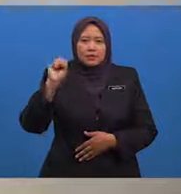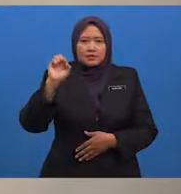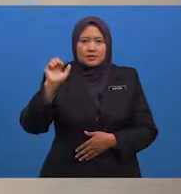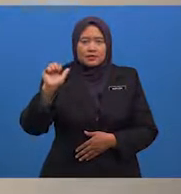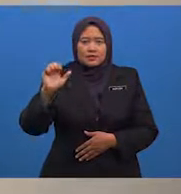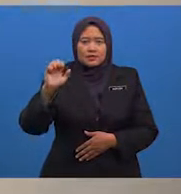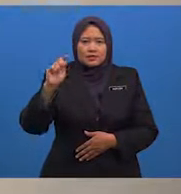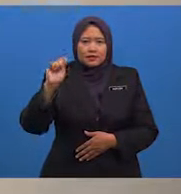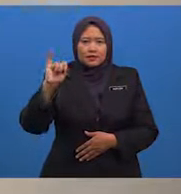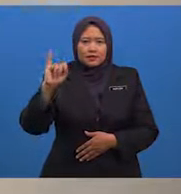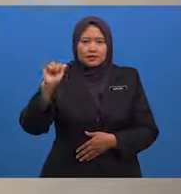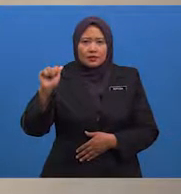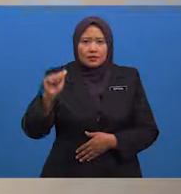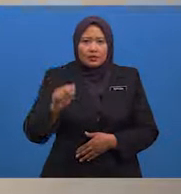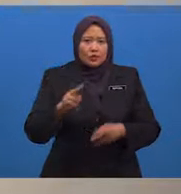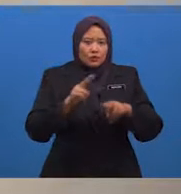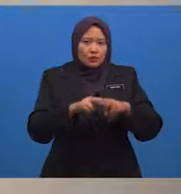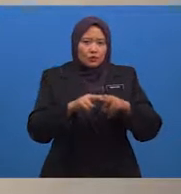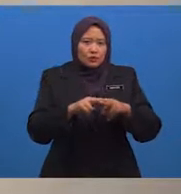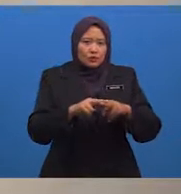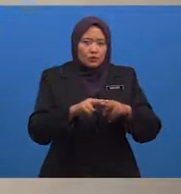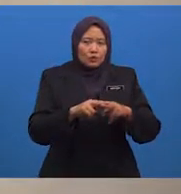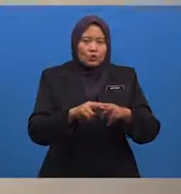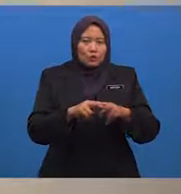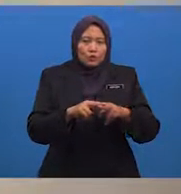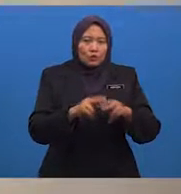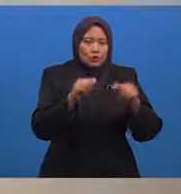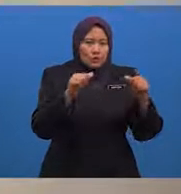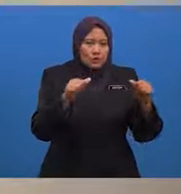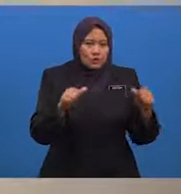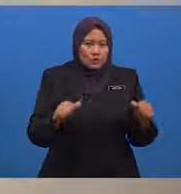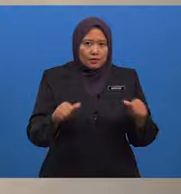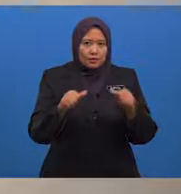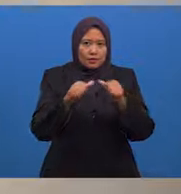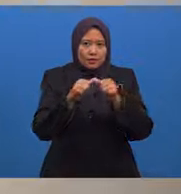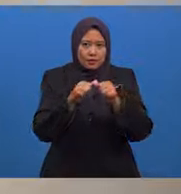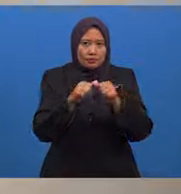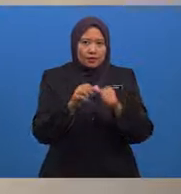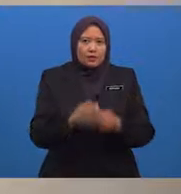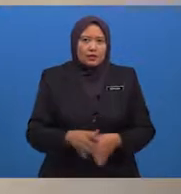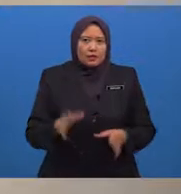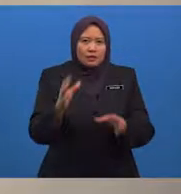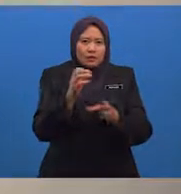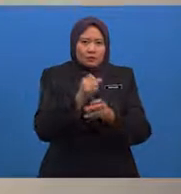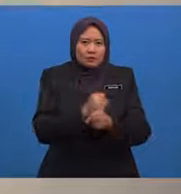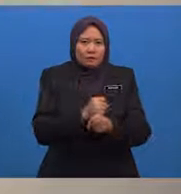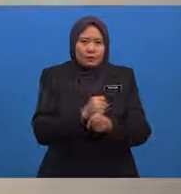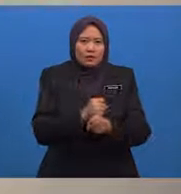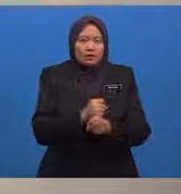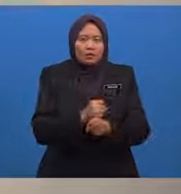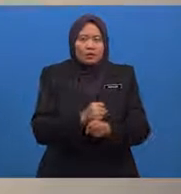demikian kerana Yati masih berhutang dengan pihak sekolah sebanyak RM40.